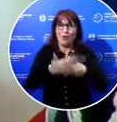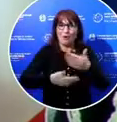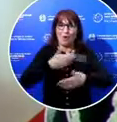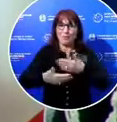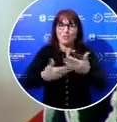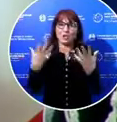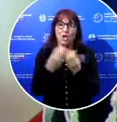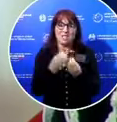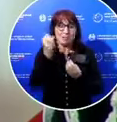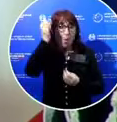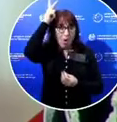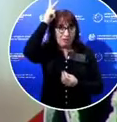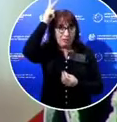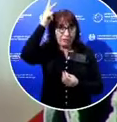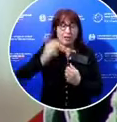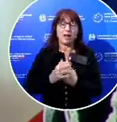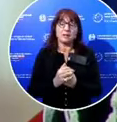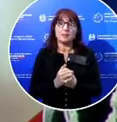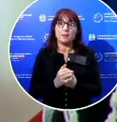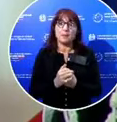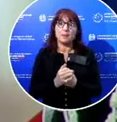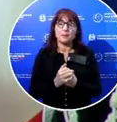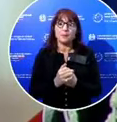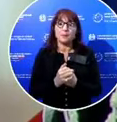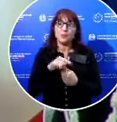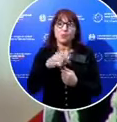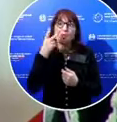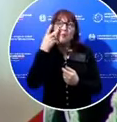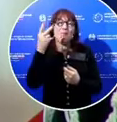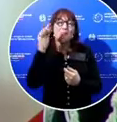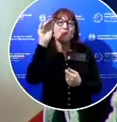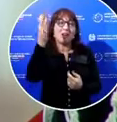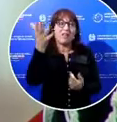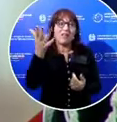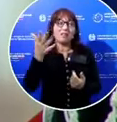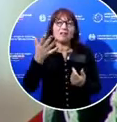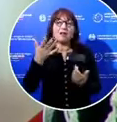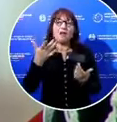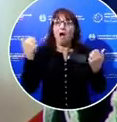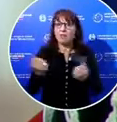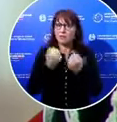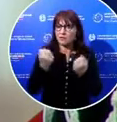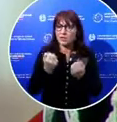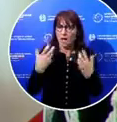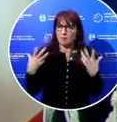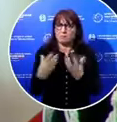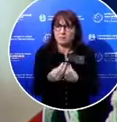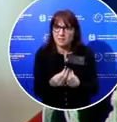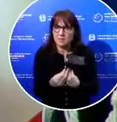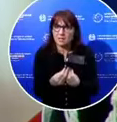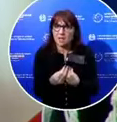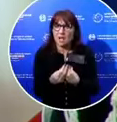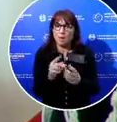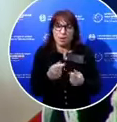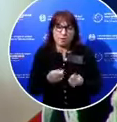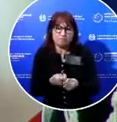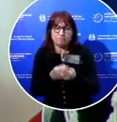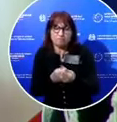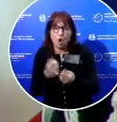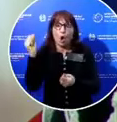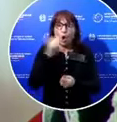con la Guardia di Finanza che si prevede per lo svolgimento di attività congiunte per un incentivo al contrasto